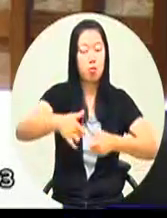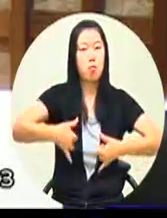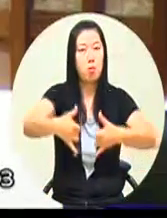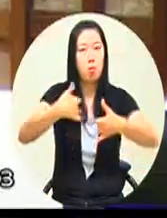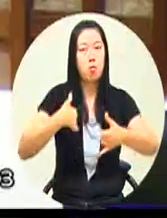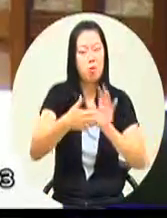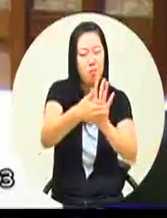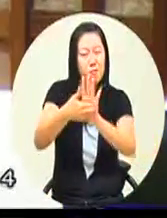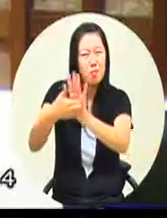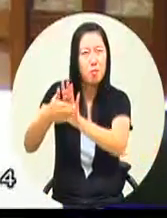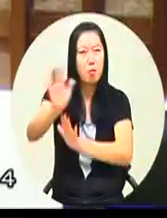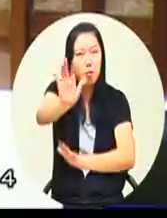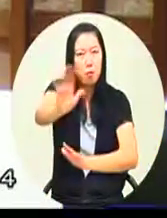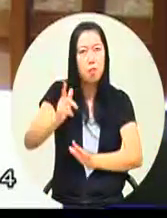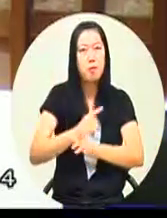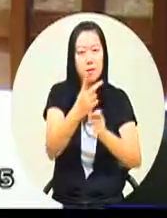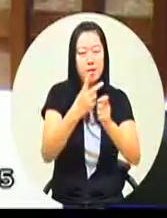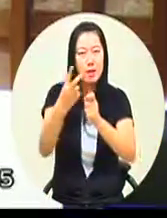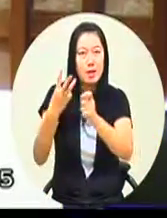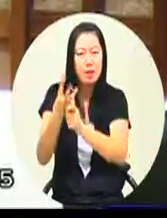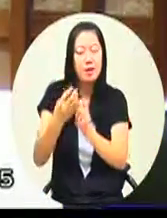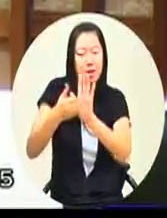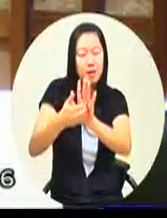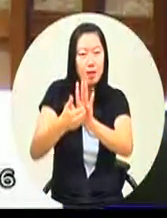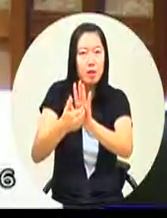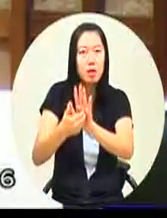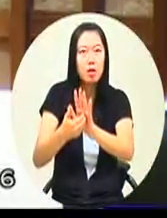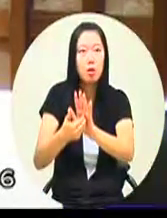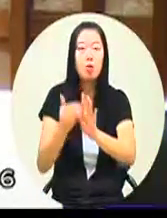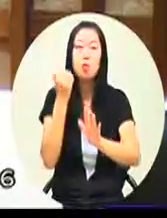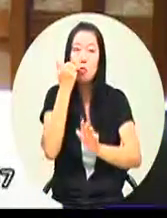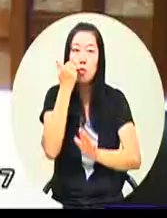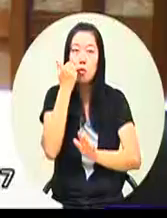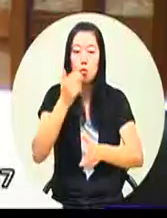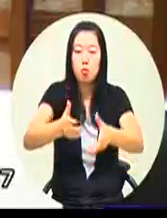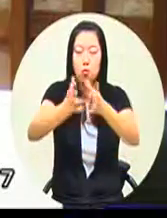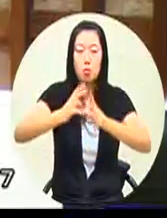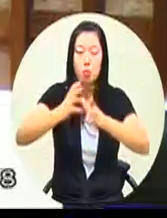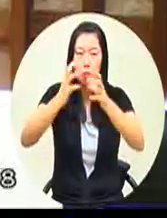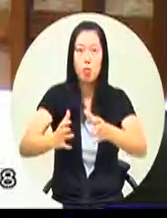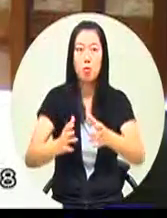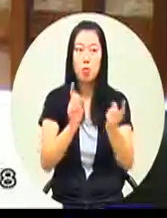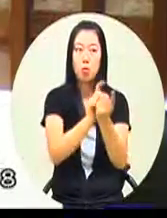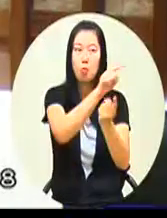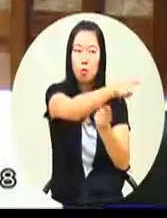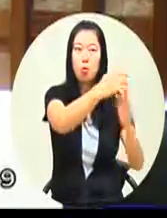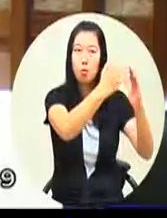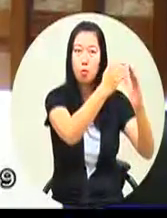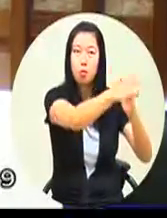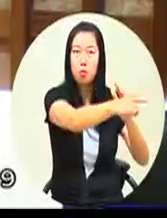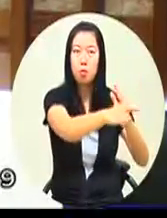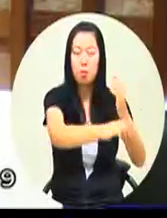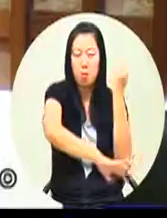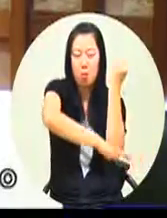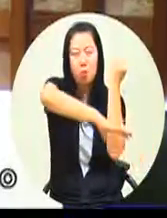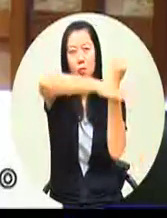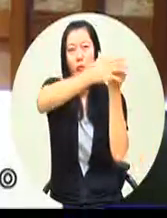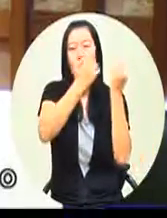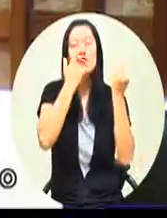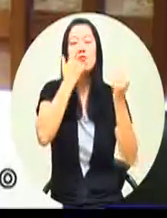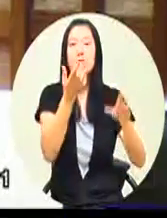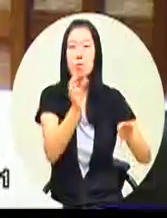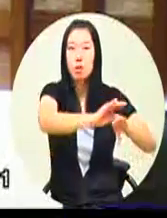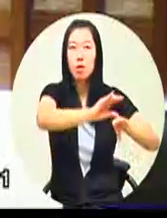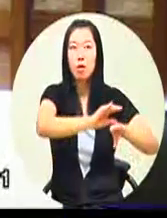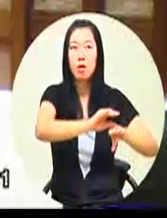动讲唔忙做，我动头尾两三档无做，我讲若做起，是毋是对内底迄几户愈阴愈严重，会愈起站？我都唔忙